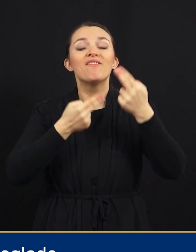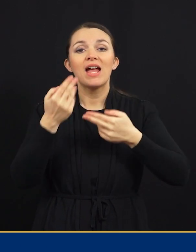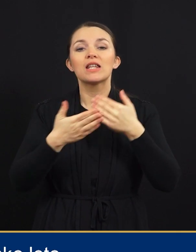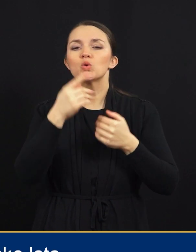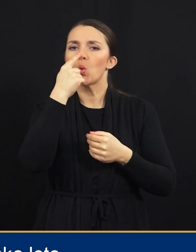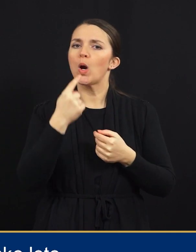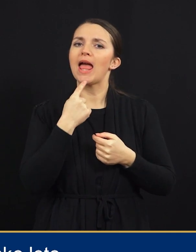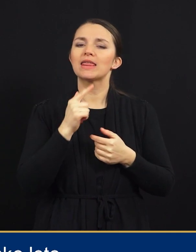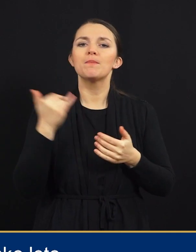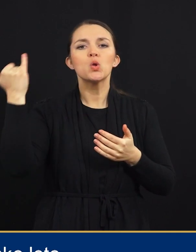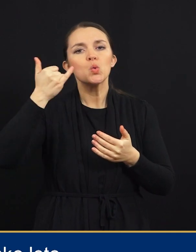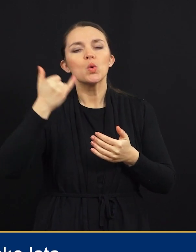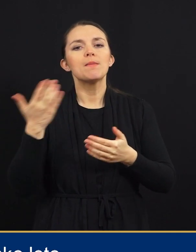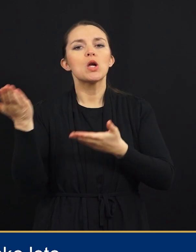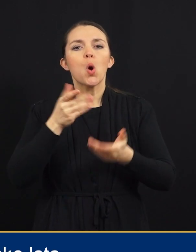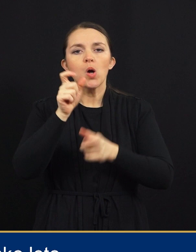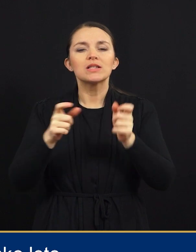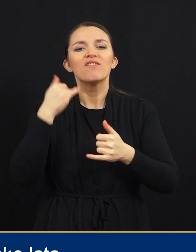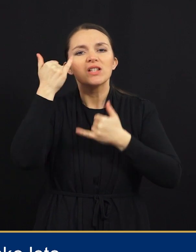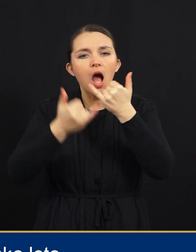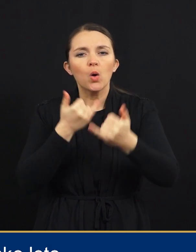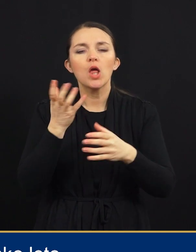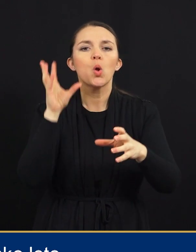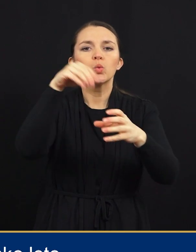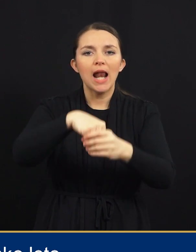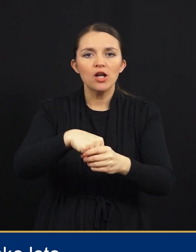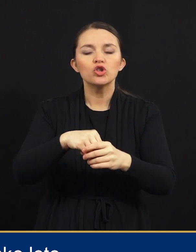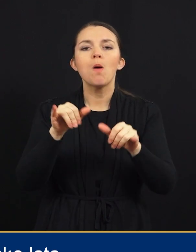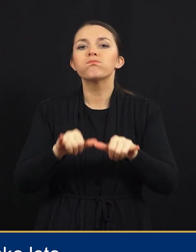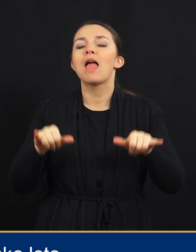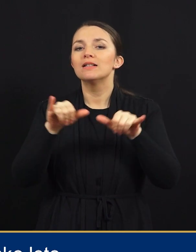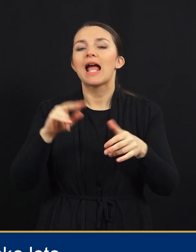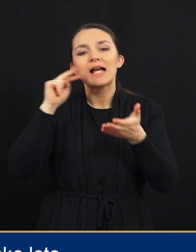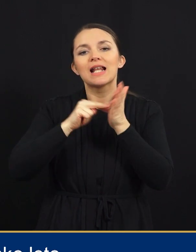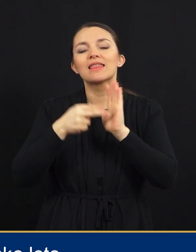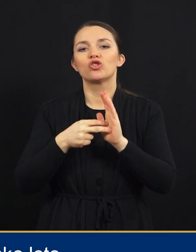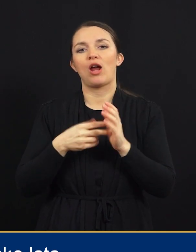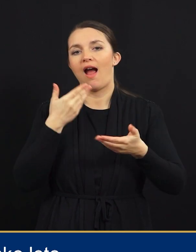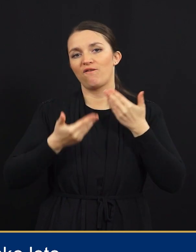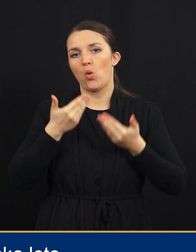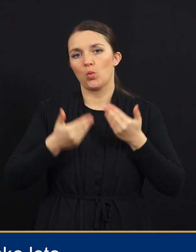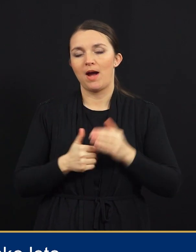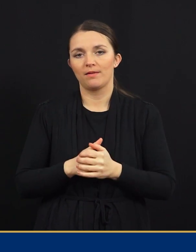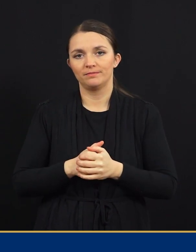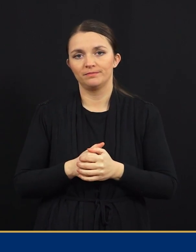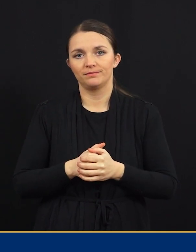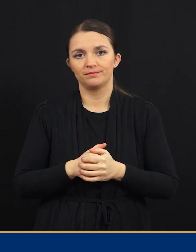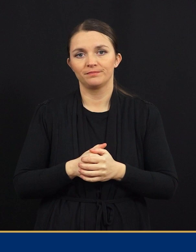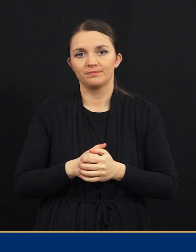z uglednimi tujimi gosti, ki se vsako leto udeležijo Blejskega strateškega foruma.